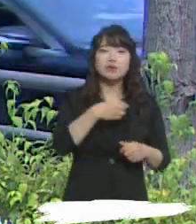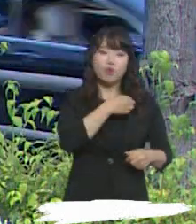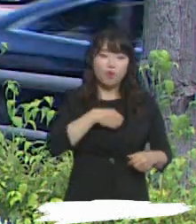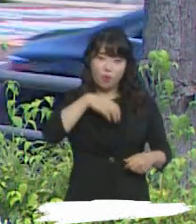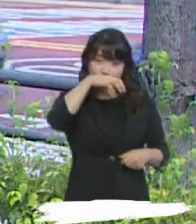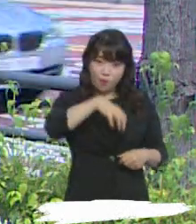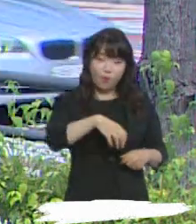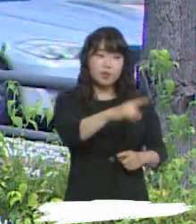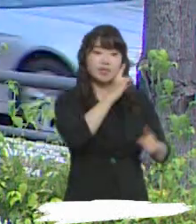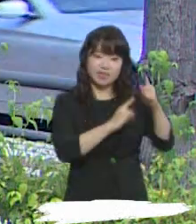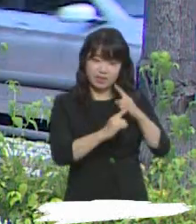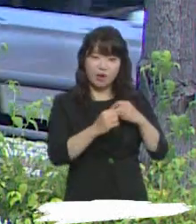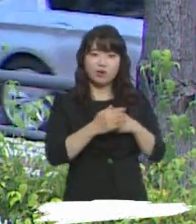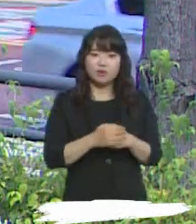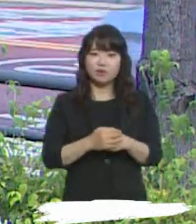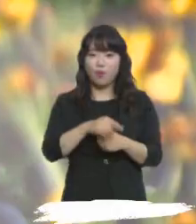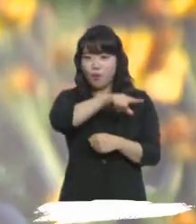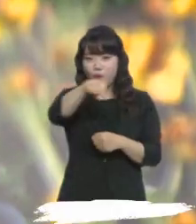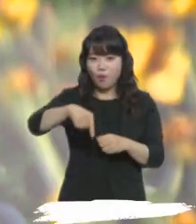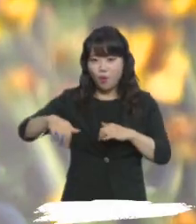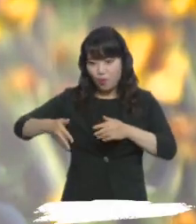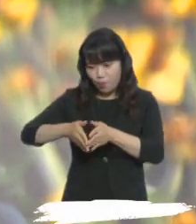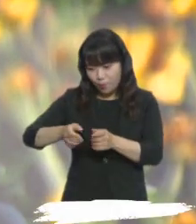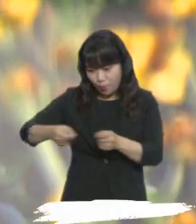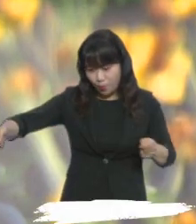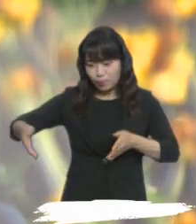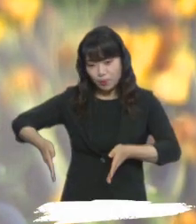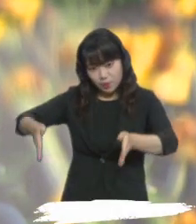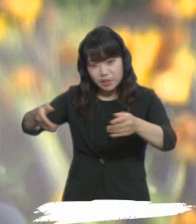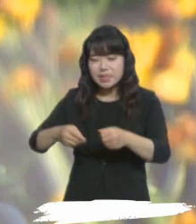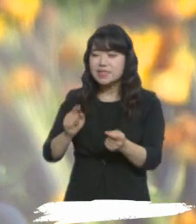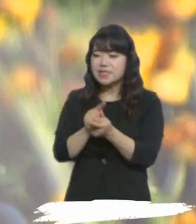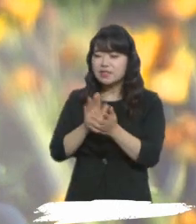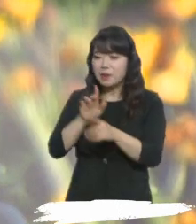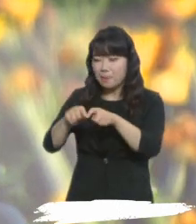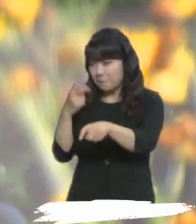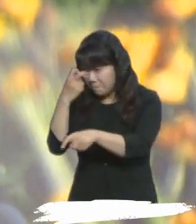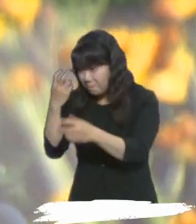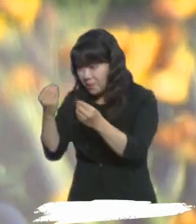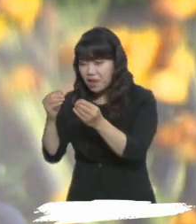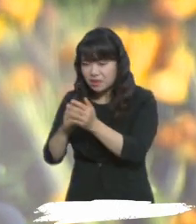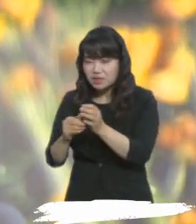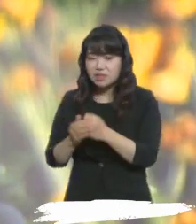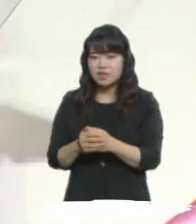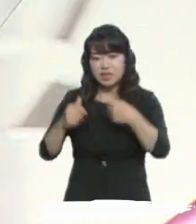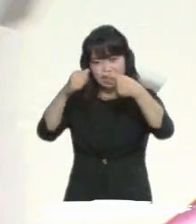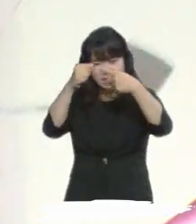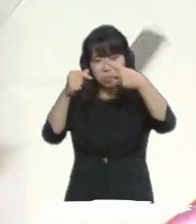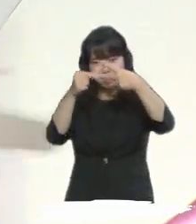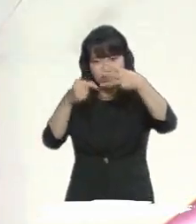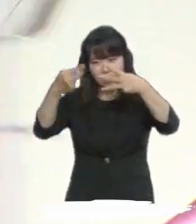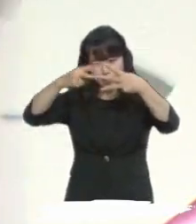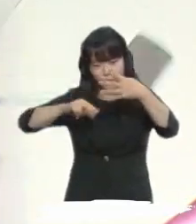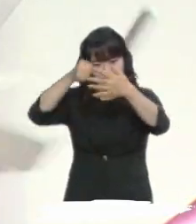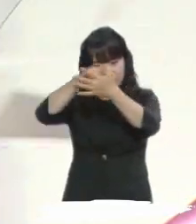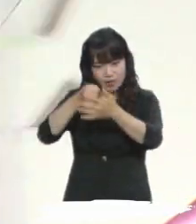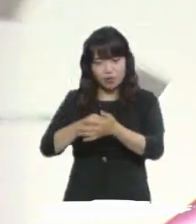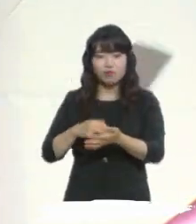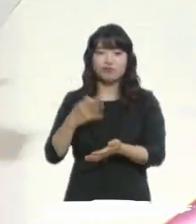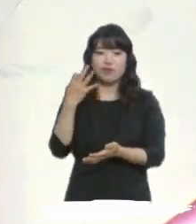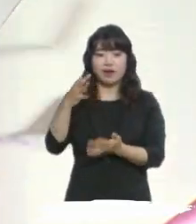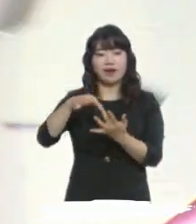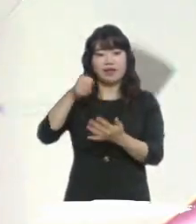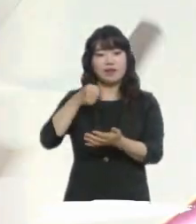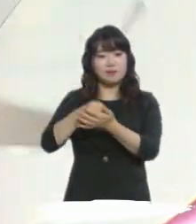동주민센터 신청과 지작물, 보도 면적 등의 현장 실측을 거쳐 1, 2순위 대상지 14곳을